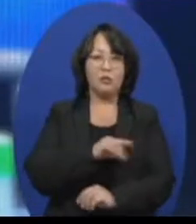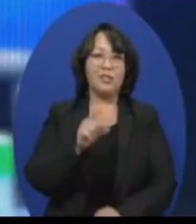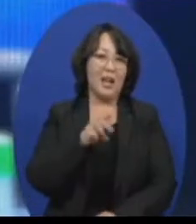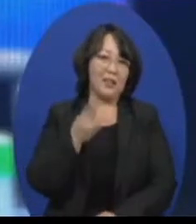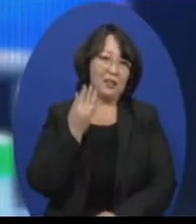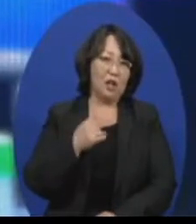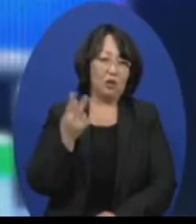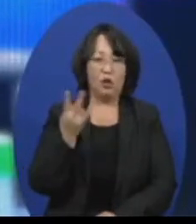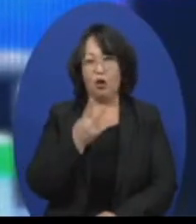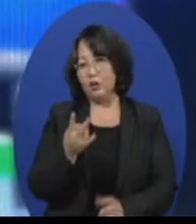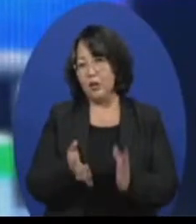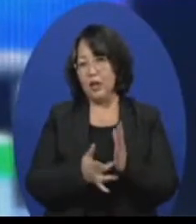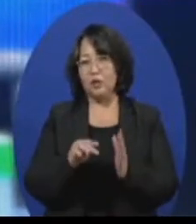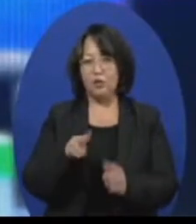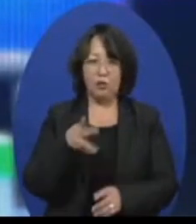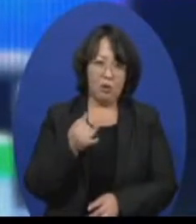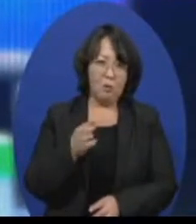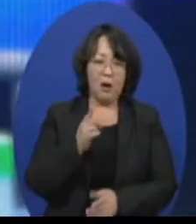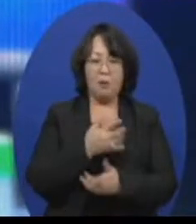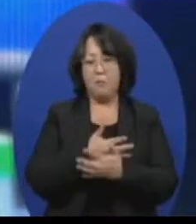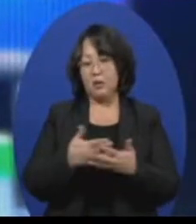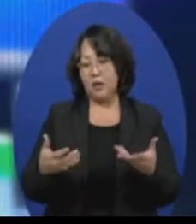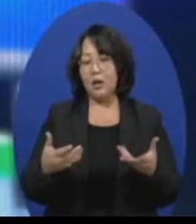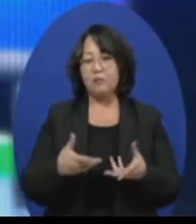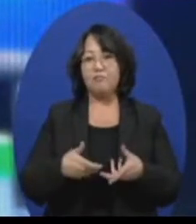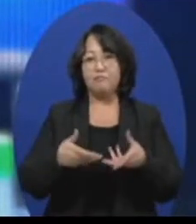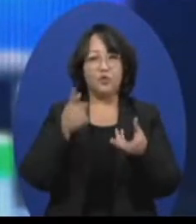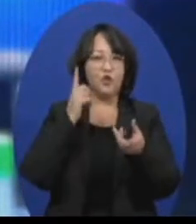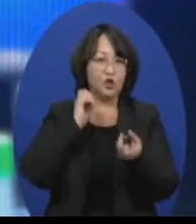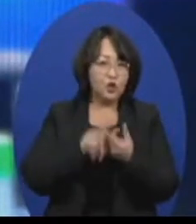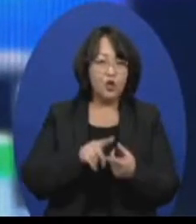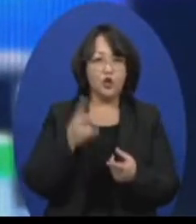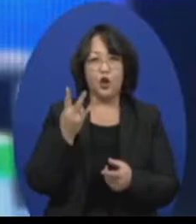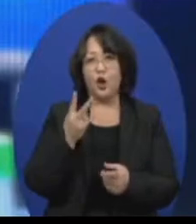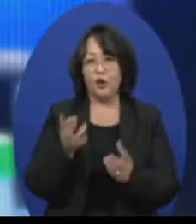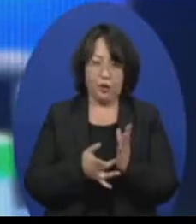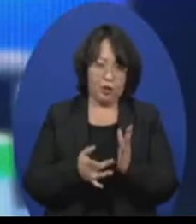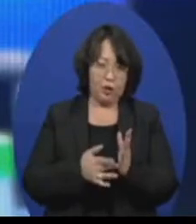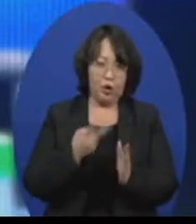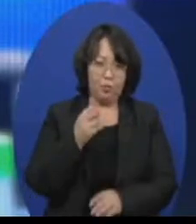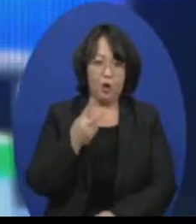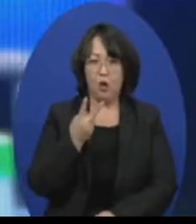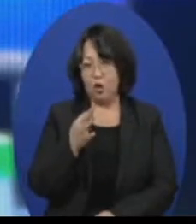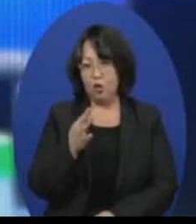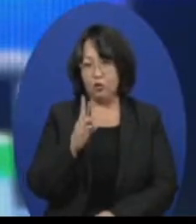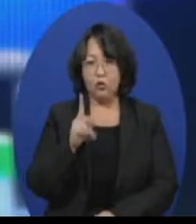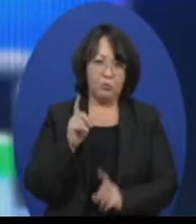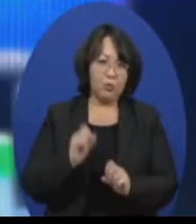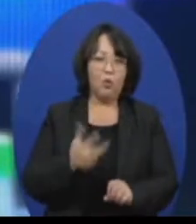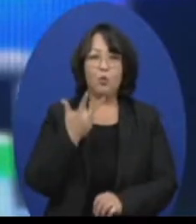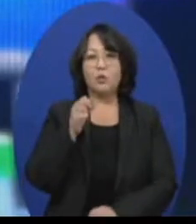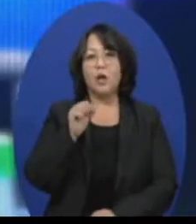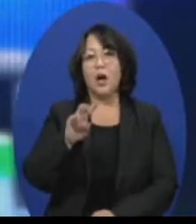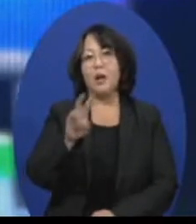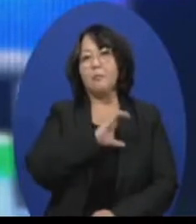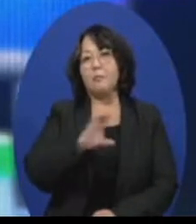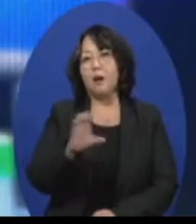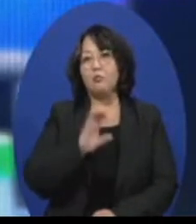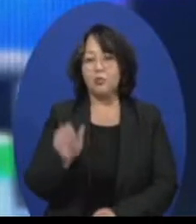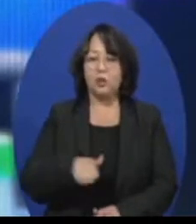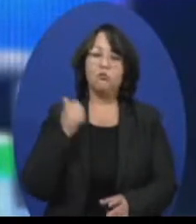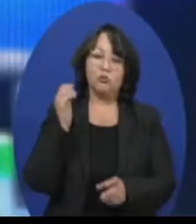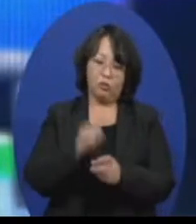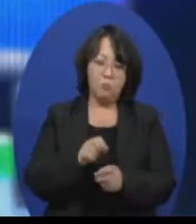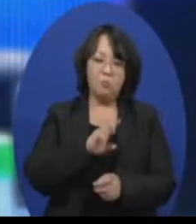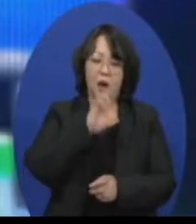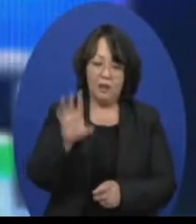Энэ ногоон техник технологи бараа бүтээгдэхүүнийг олон нийтэд танилцуулах зорилготой ногоон технологи 2020 өдрөлөг болж байгаа. За энэ өдрөлөг нийтдээ 30 гаруй аж ахуйн нэгж байгууллагууд